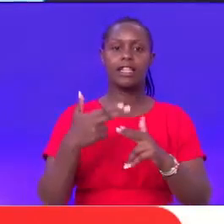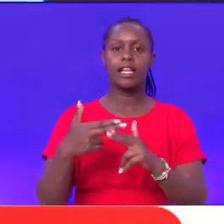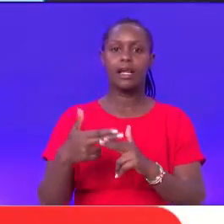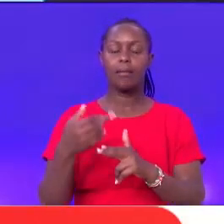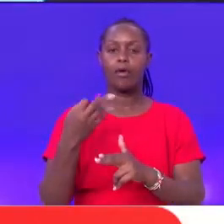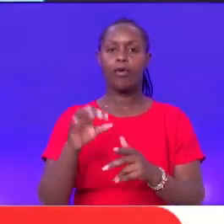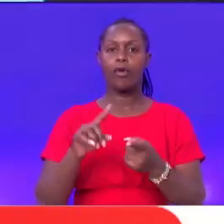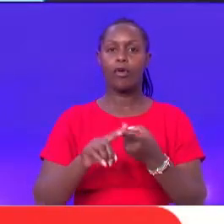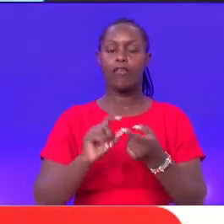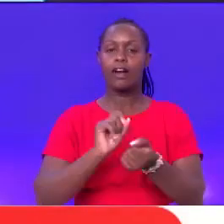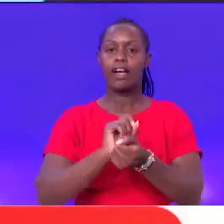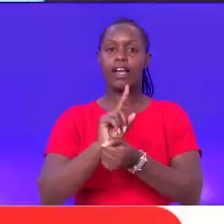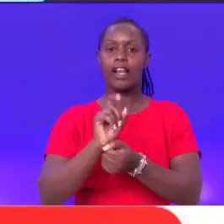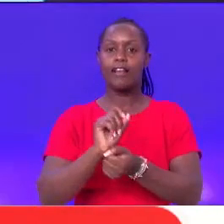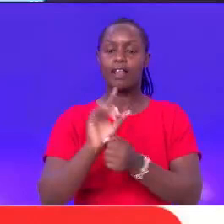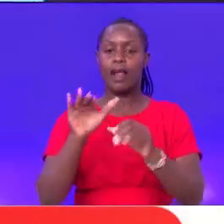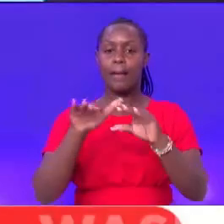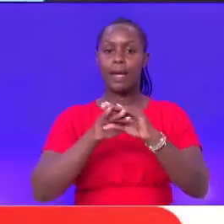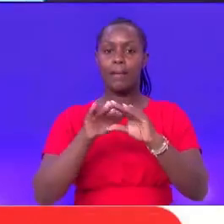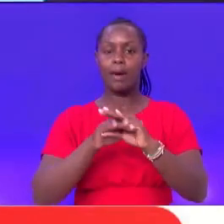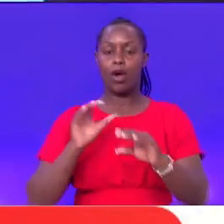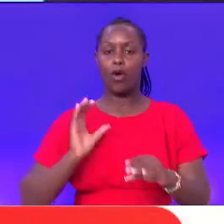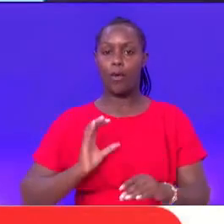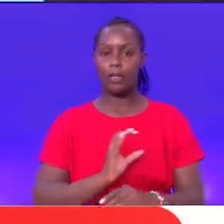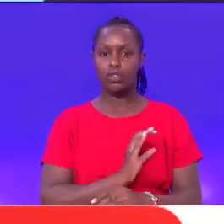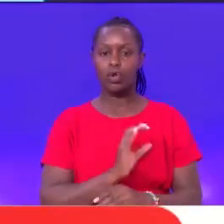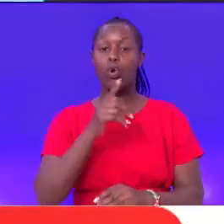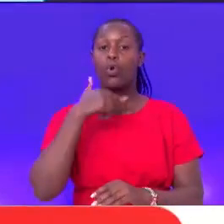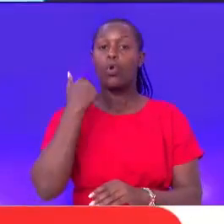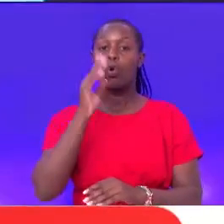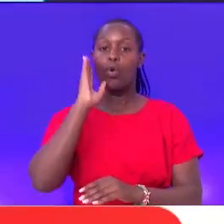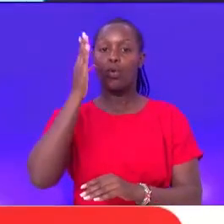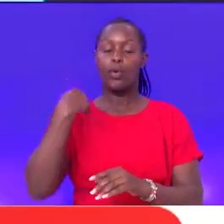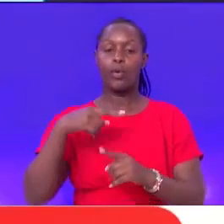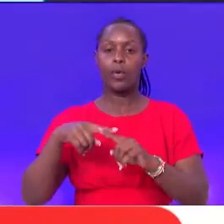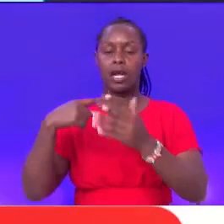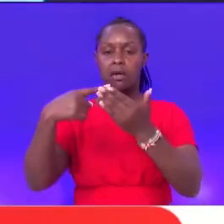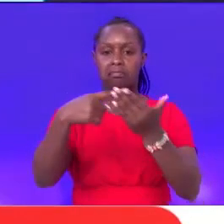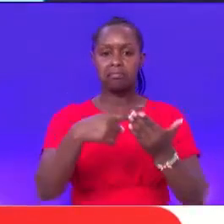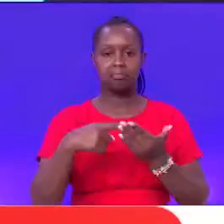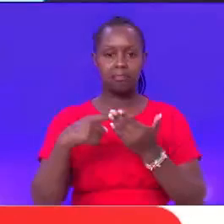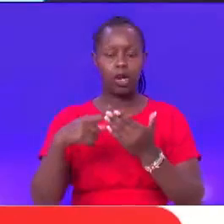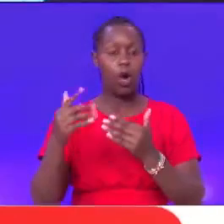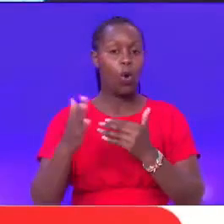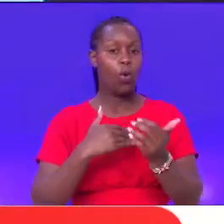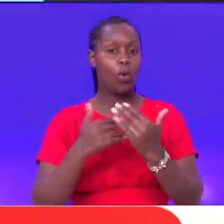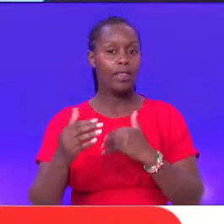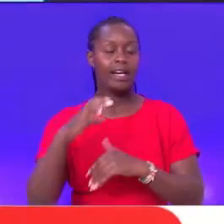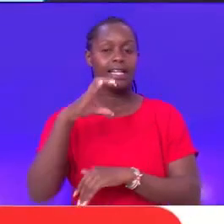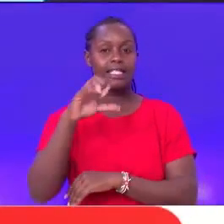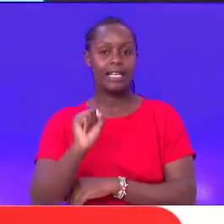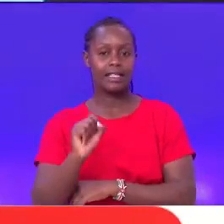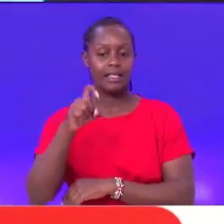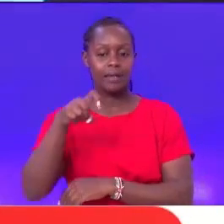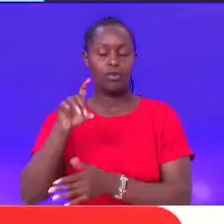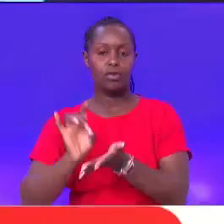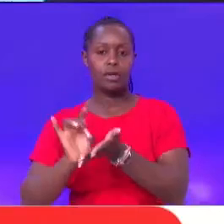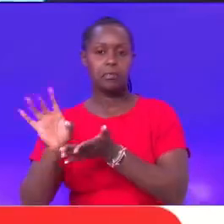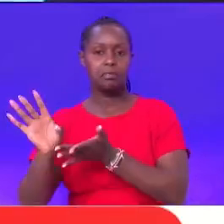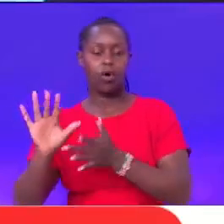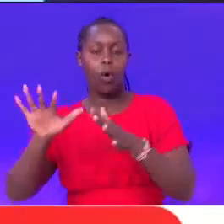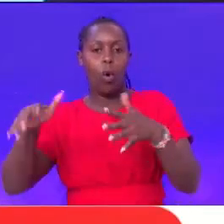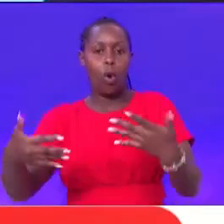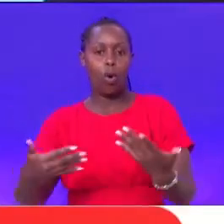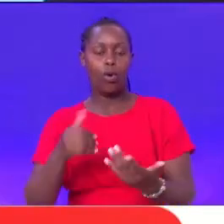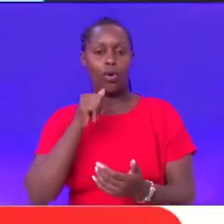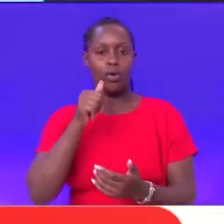ya wabunge 11 ambao watachunguza kama waziri wa kilimo Mithika Linturi anafaa kuondolewa afisini. Majina hayo